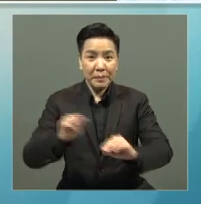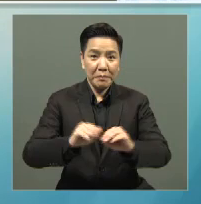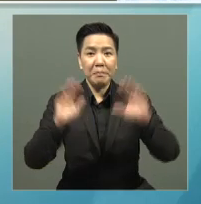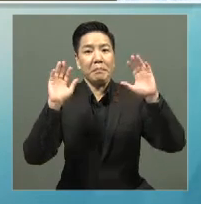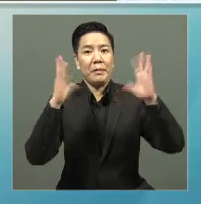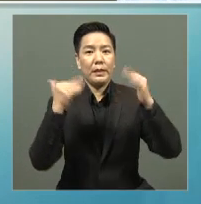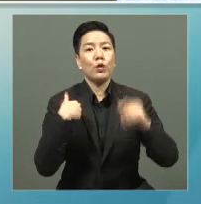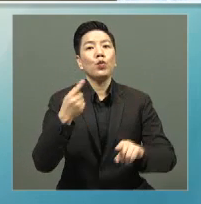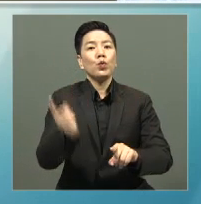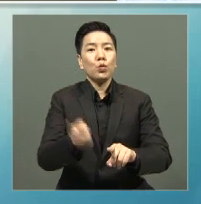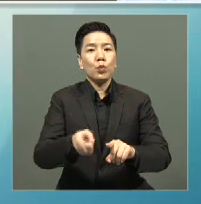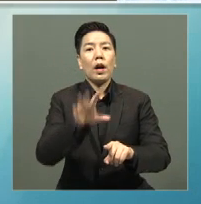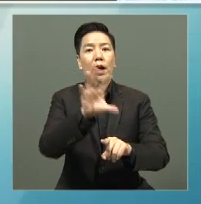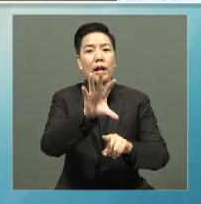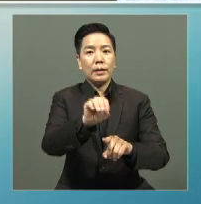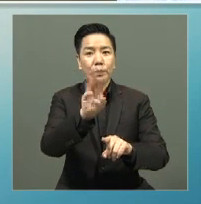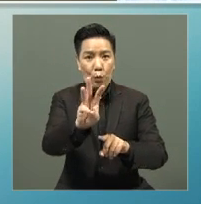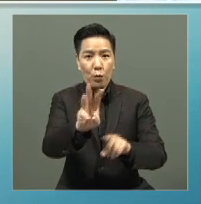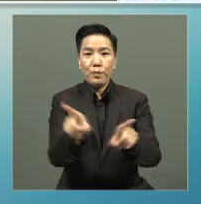รายวันนี้ก็มีข่าวดีก็คือไม่มีผู้เสียชีวิตเพิ่มทำให้ตัวเลขอยู่ที่56